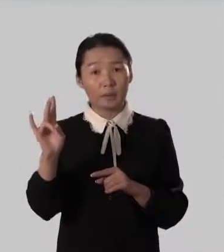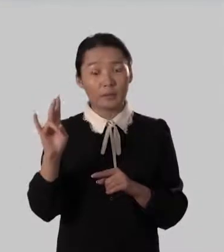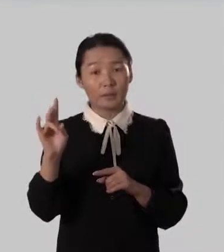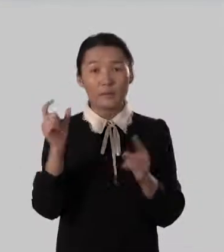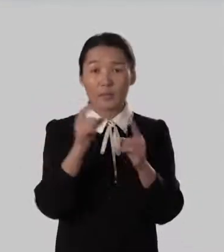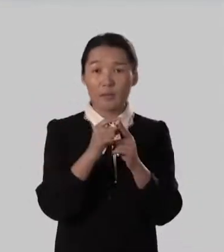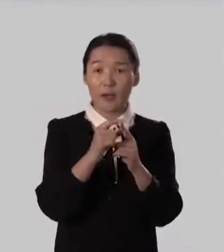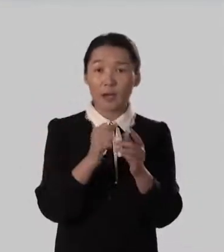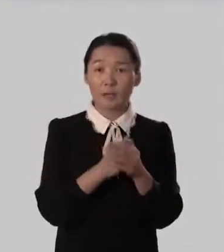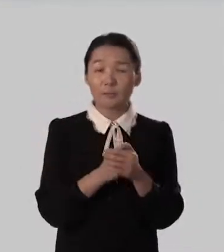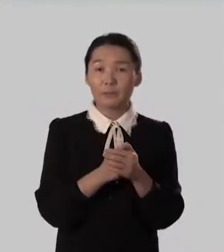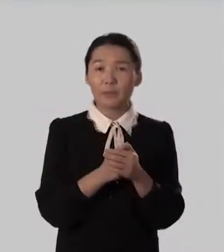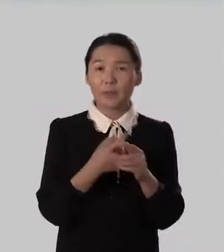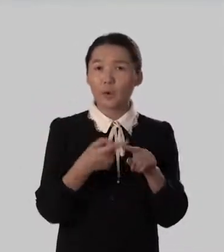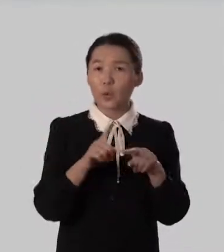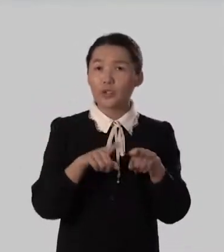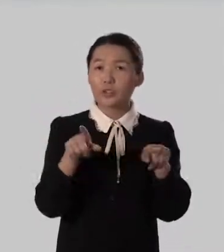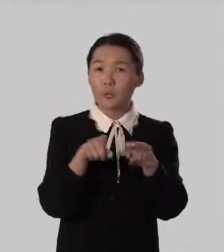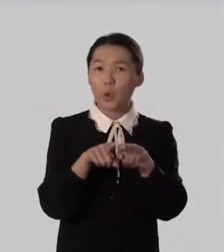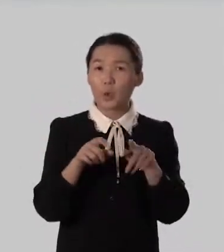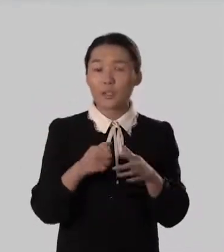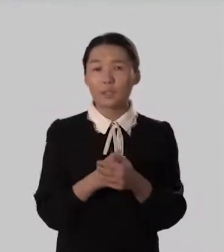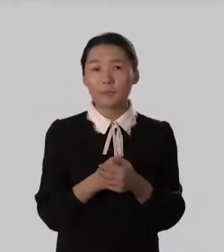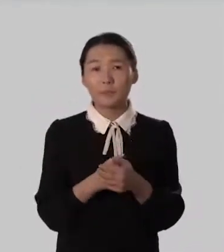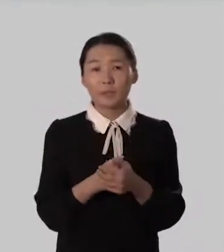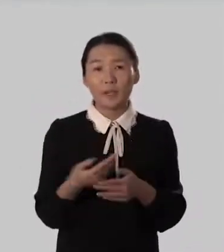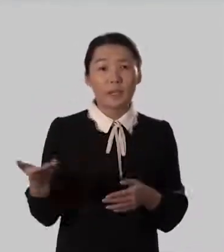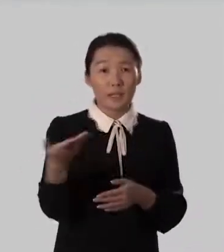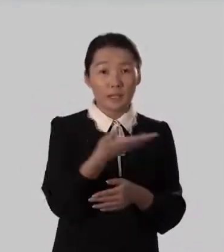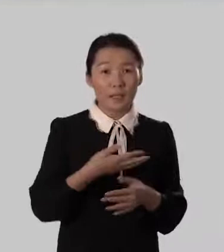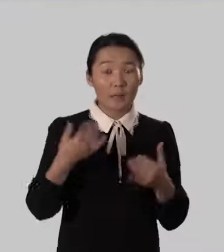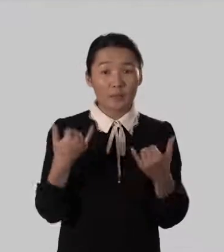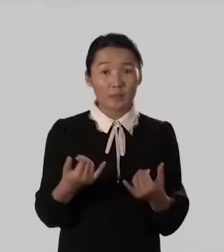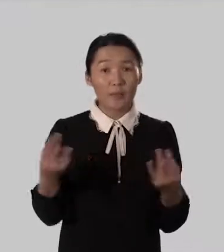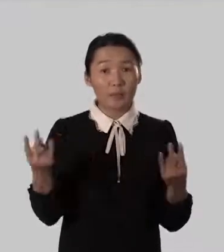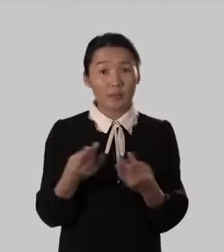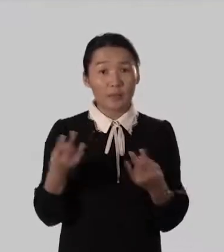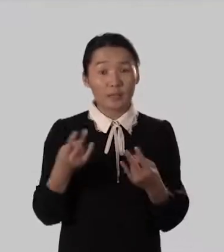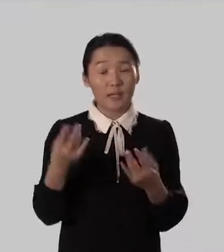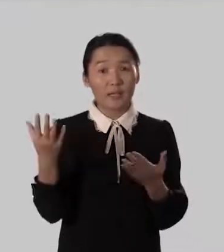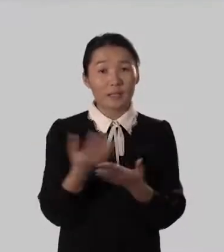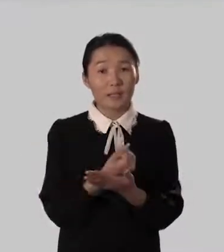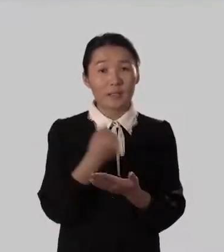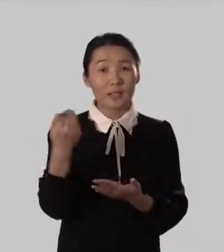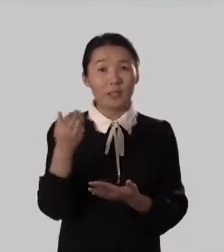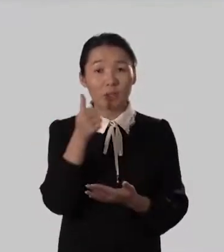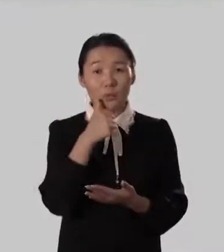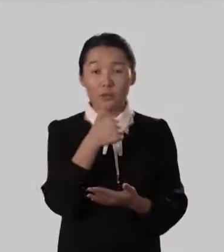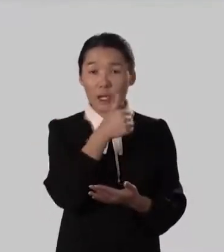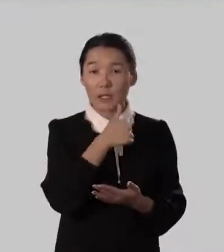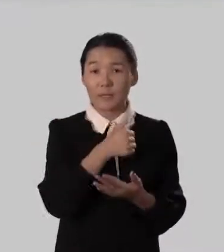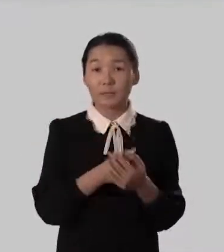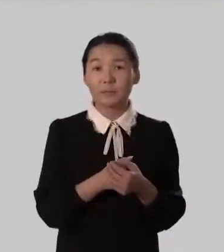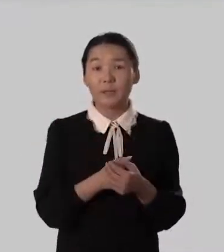словах казалось бы даже очень похожих и нам сегодня предстоит разгадать ее